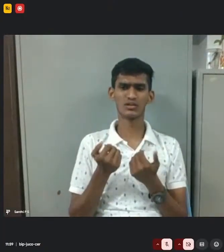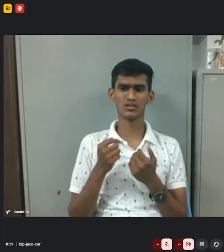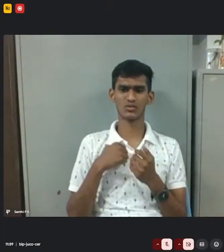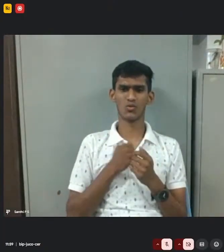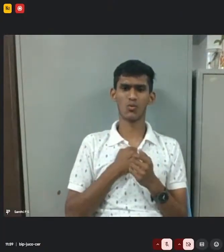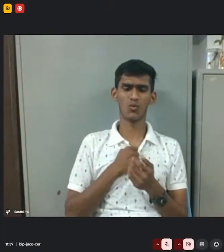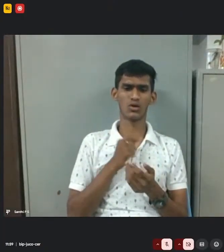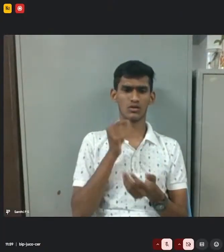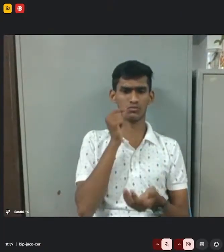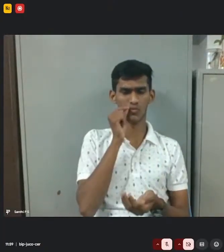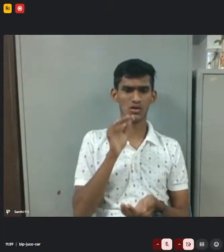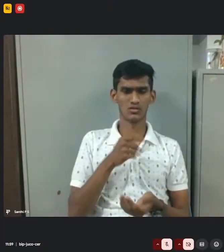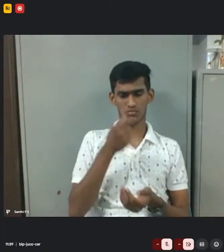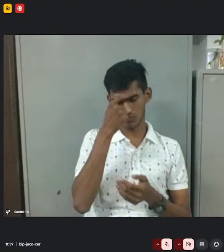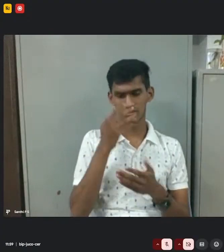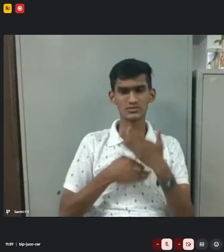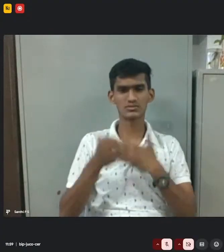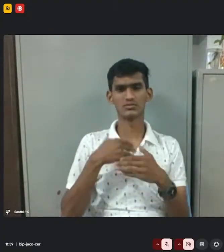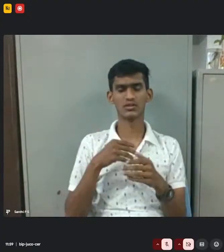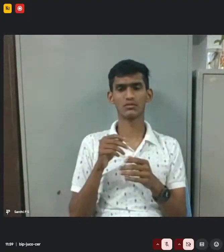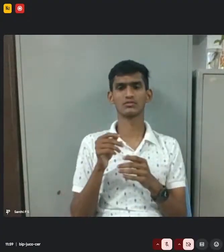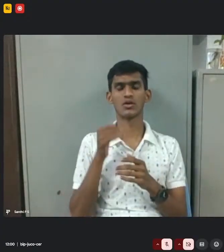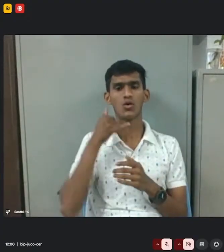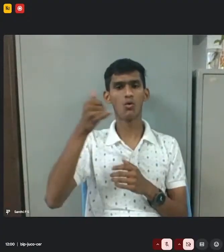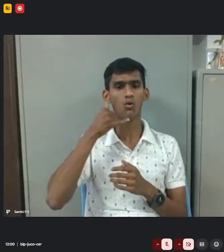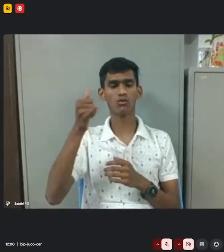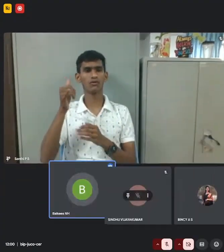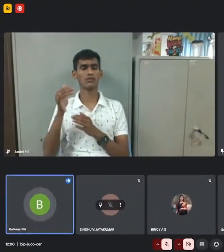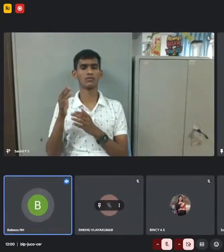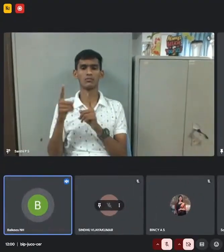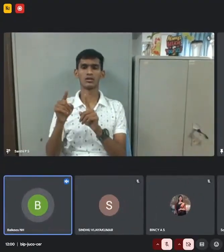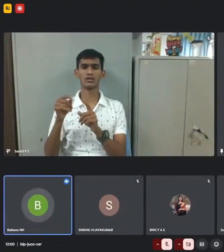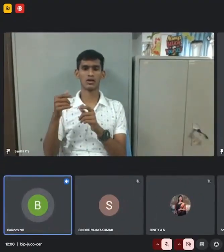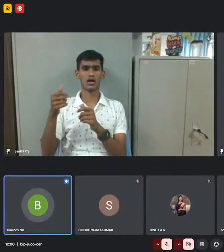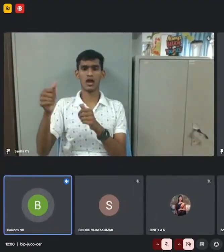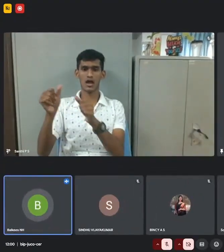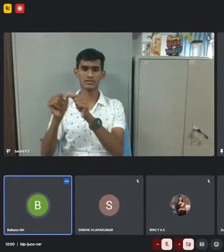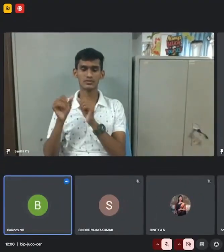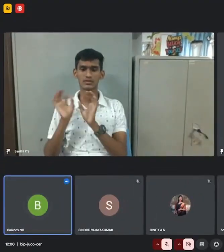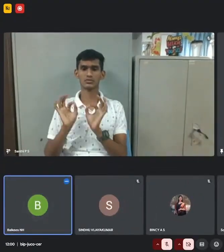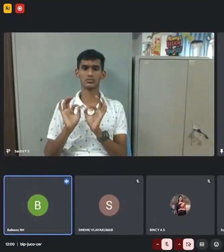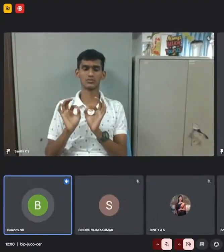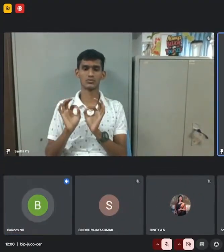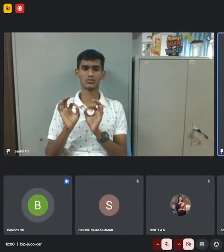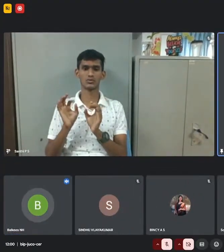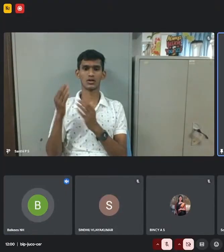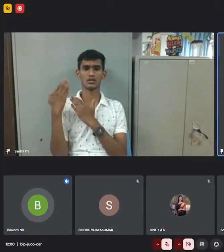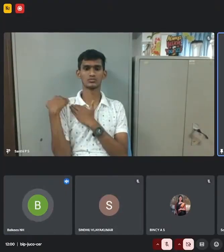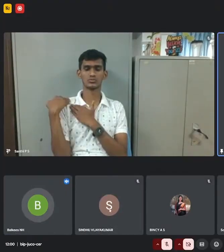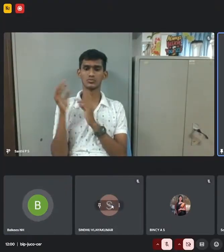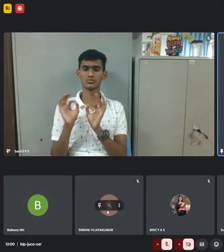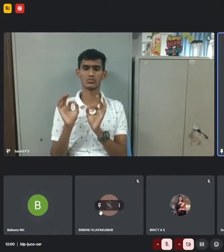അത് അപ്പുറത്ത് ഞങ്ങളല്ല മറ്റവരാണെന്ന് പറയുന്നത്. അതായത് നിങ്ങളുടെ നമ്പറാണ് തന്നത് പറഞ്ഞു. അയാൾ പറഞ്ഞു ഞാൻ അതിൽ പെട്ടതല്ല. പിന്നെ ഞാൻ